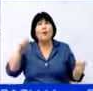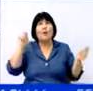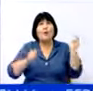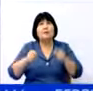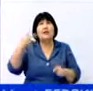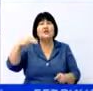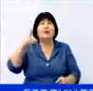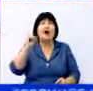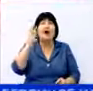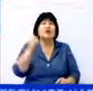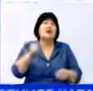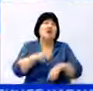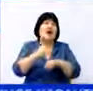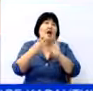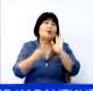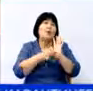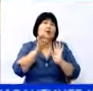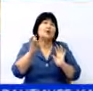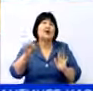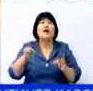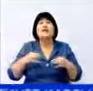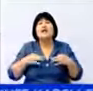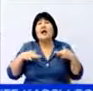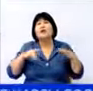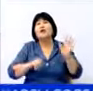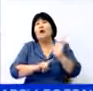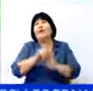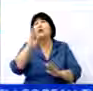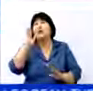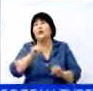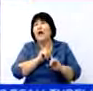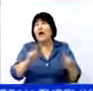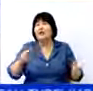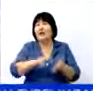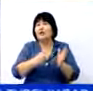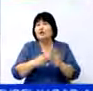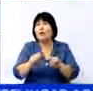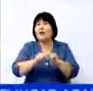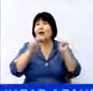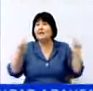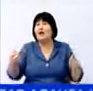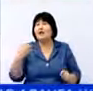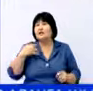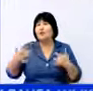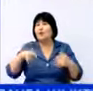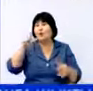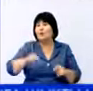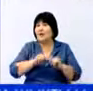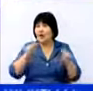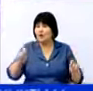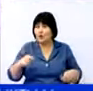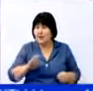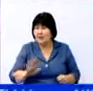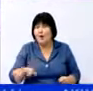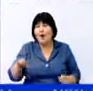20 қараша күні сағат 19:00-де салтанатты түрде бастау алады. Айрықша жоба шымылдығын сыр өнерпаздары ашуы тегін емес.